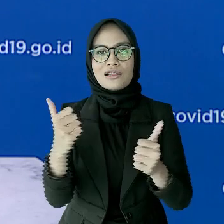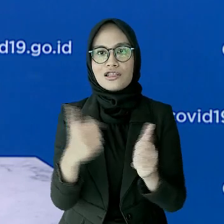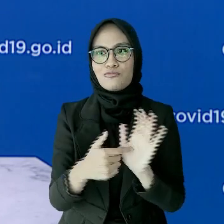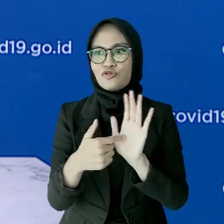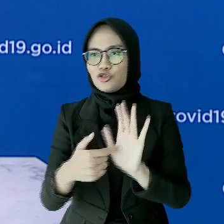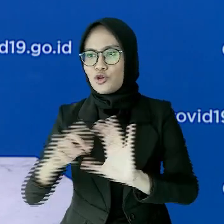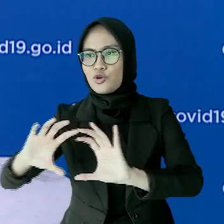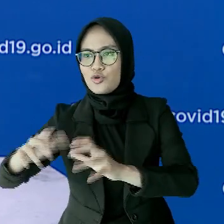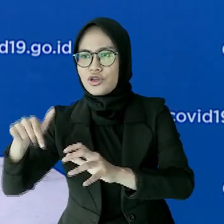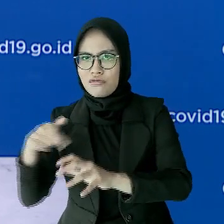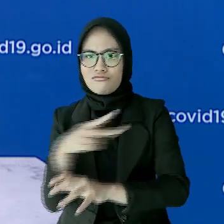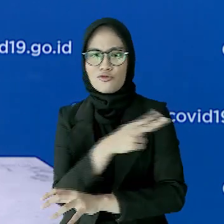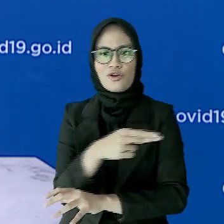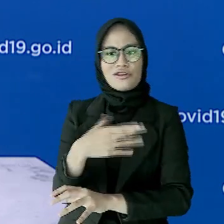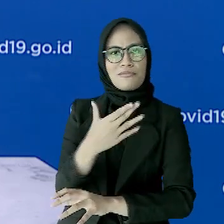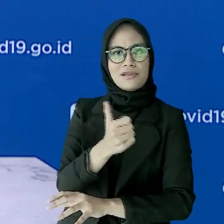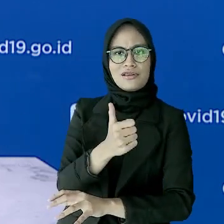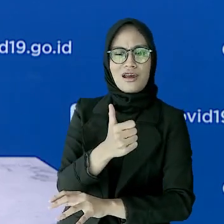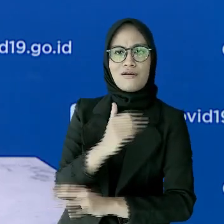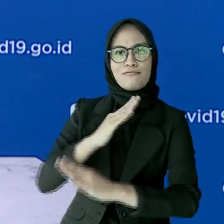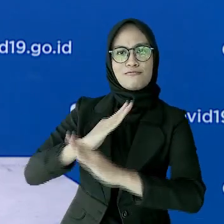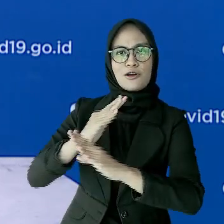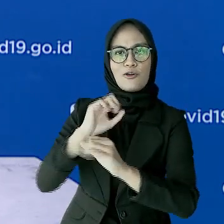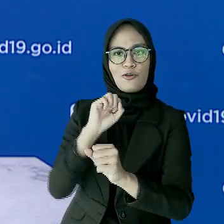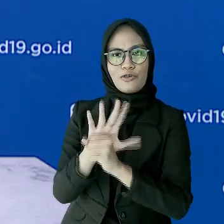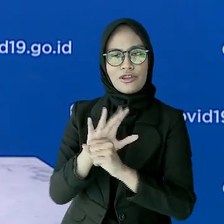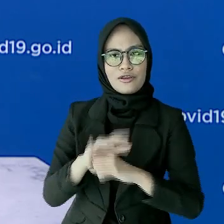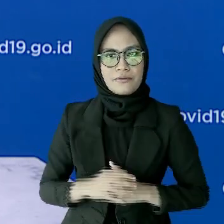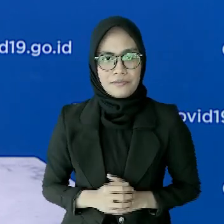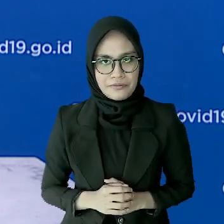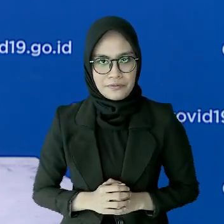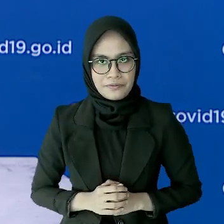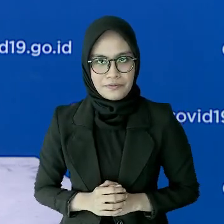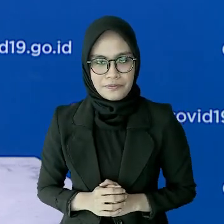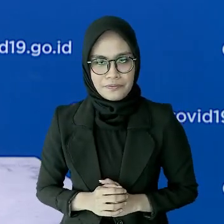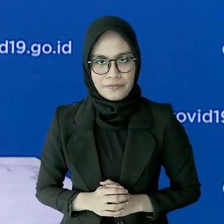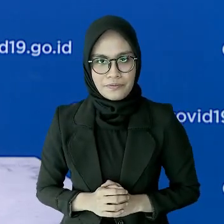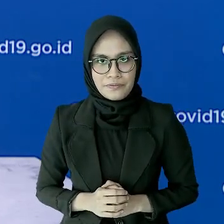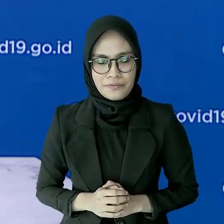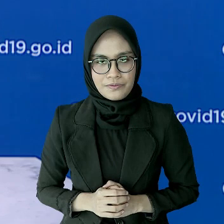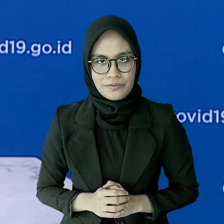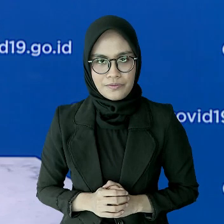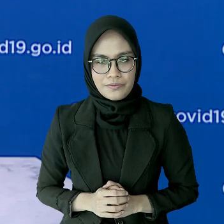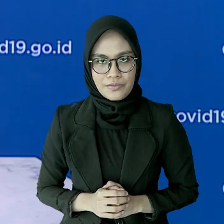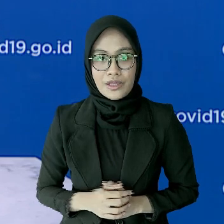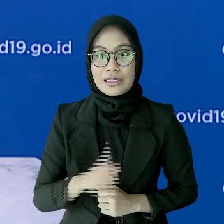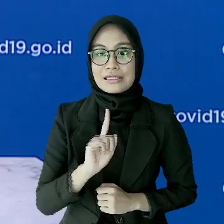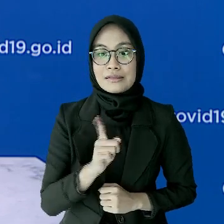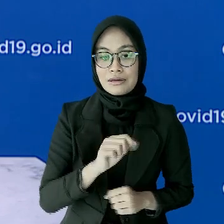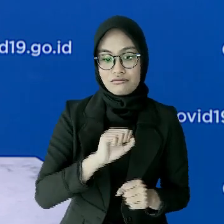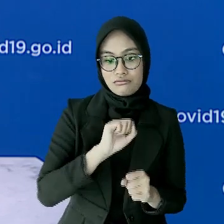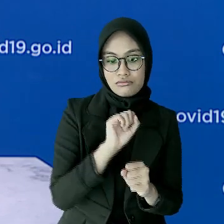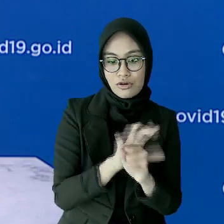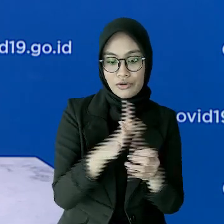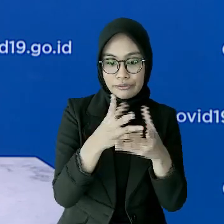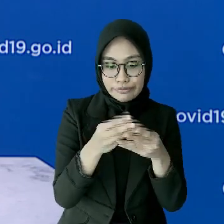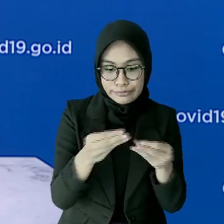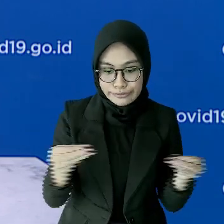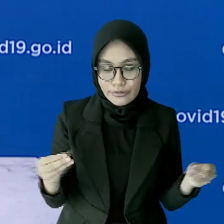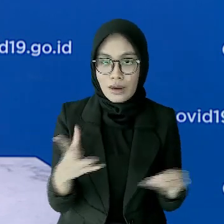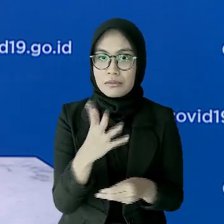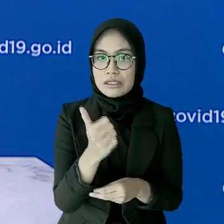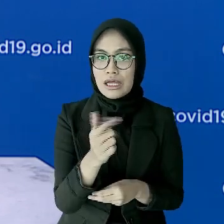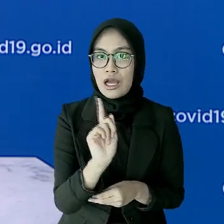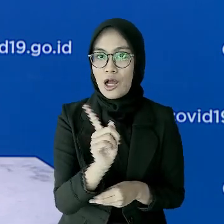juga berempati untuk negara lain karena pandemi COVID-19 baru akan selesai apabila